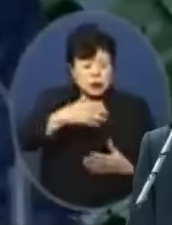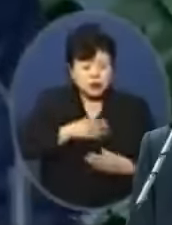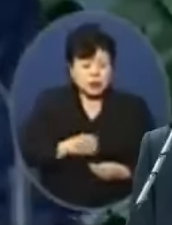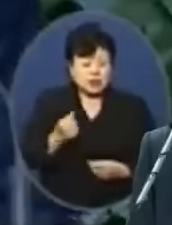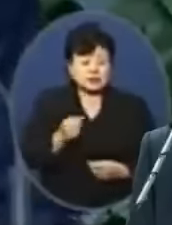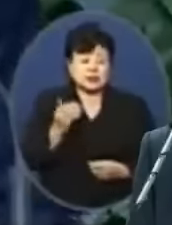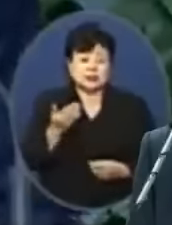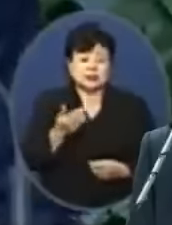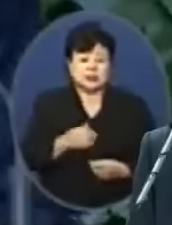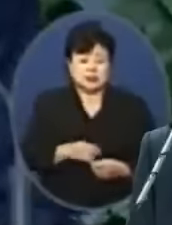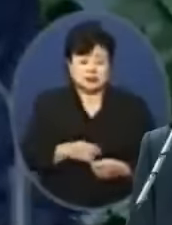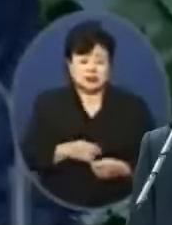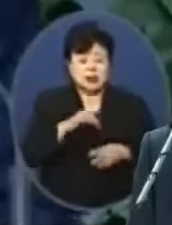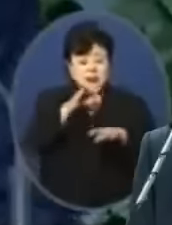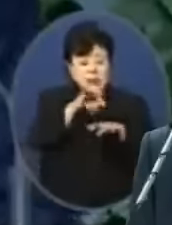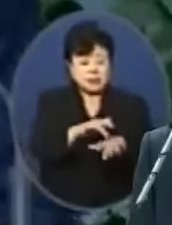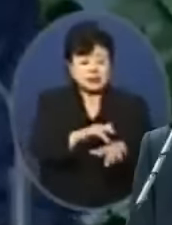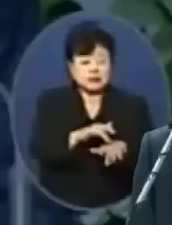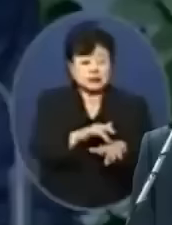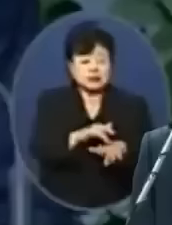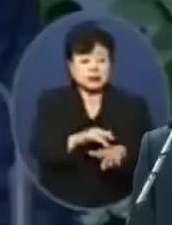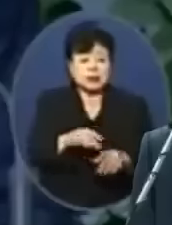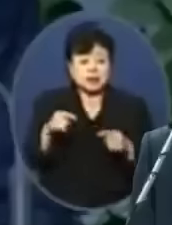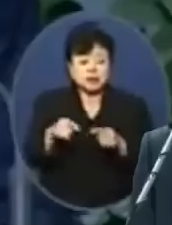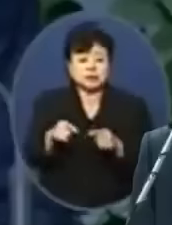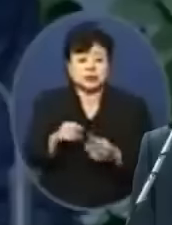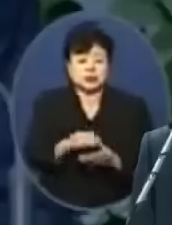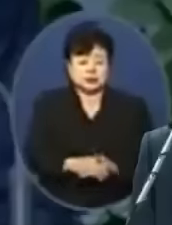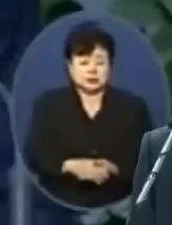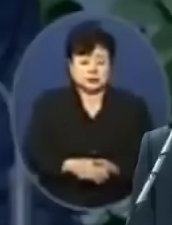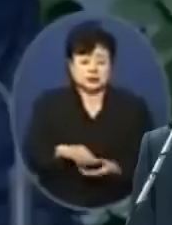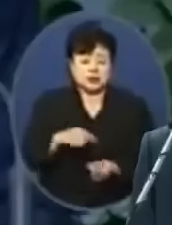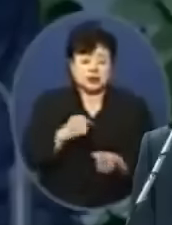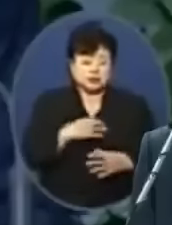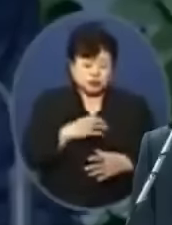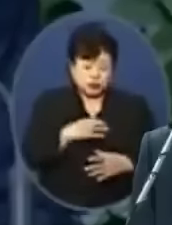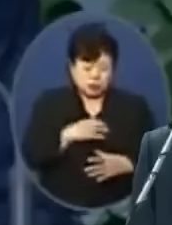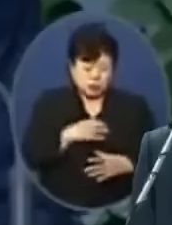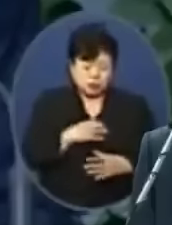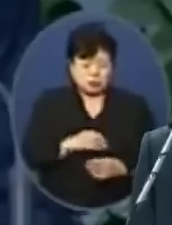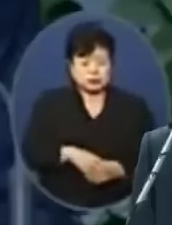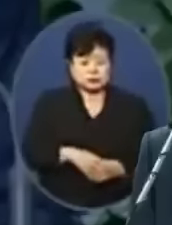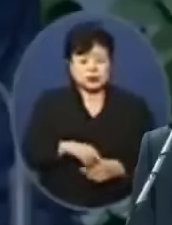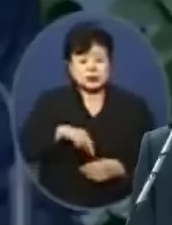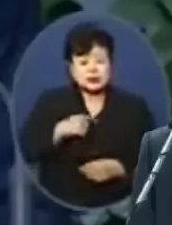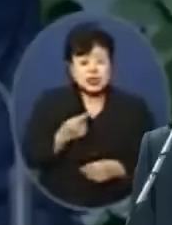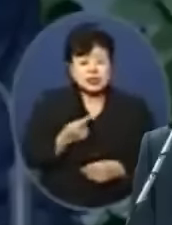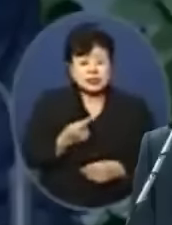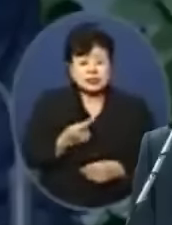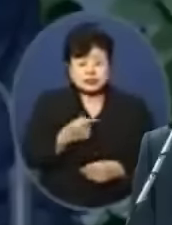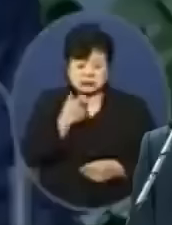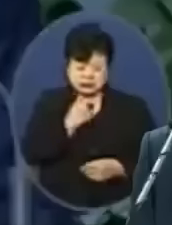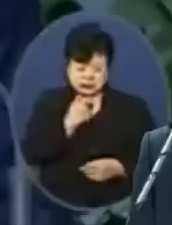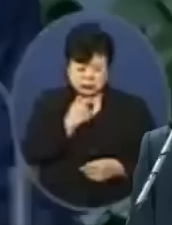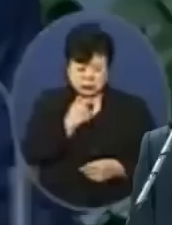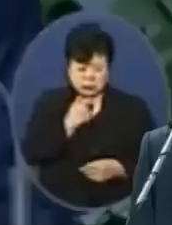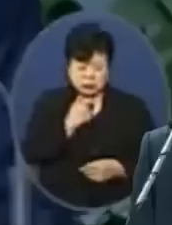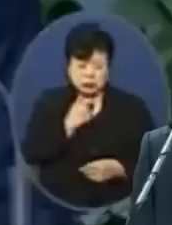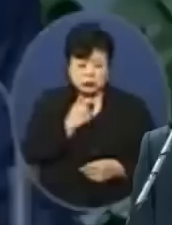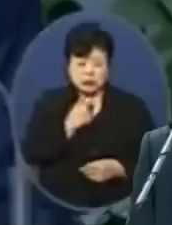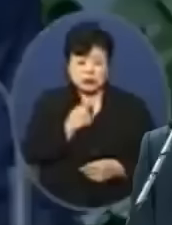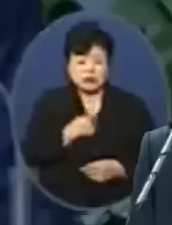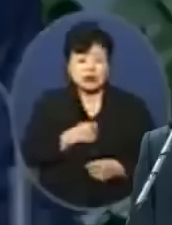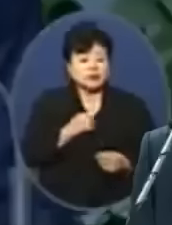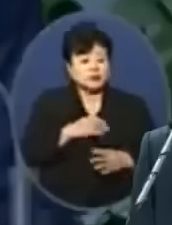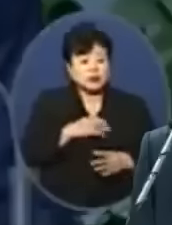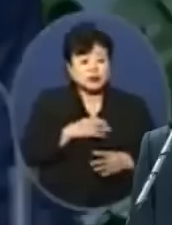가져야 되는데 마귀와 협조를 해서 자기가 두려워하고 자기가 자기를 싫어하고